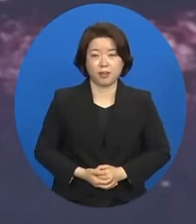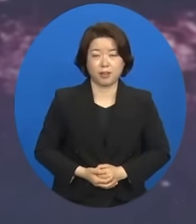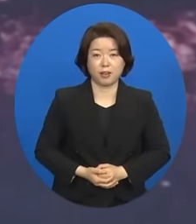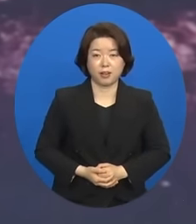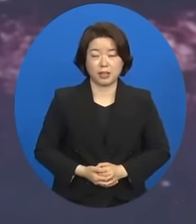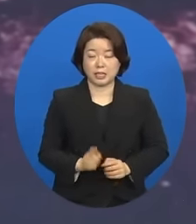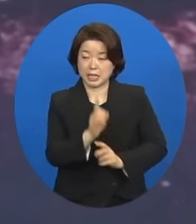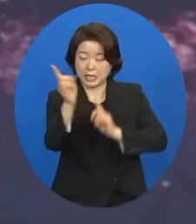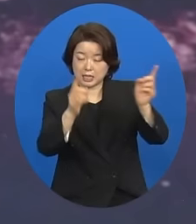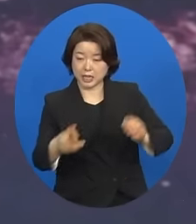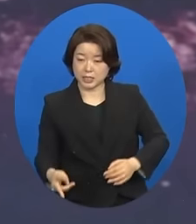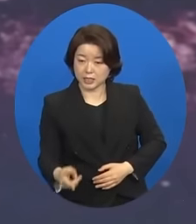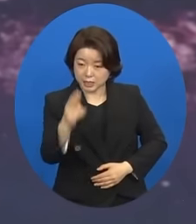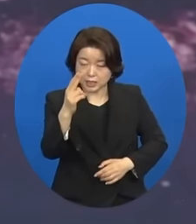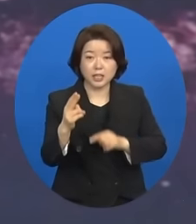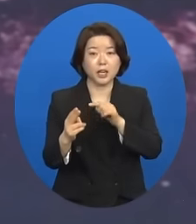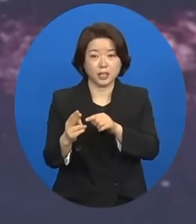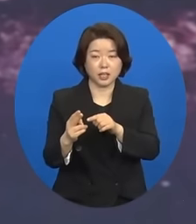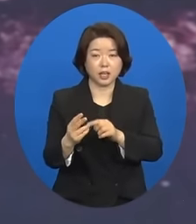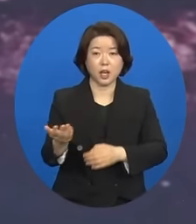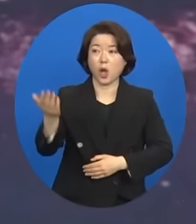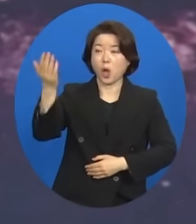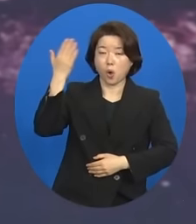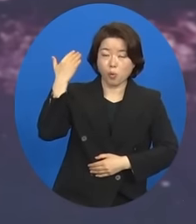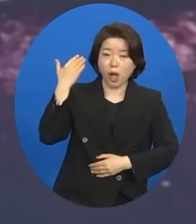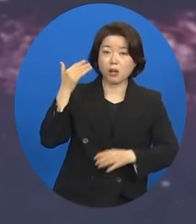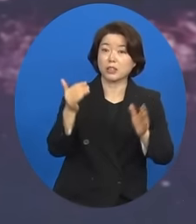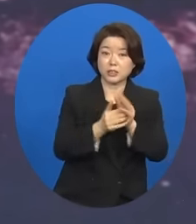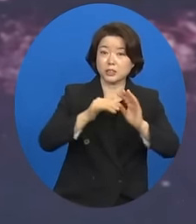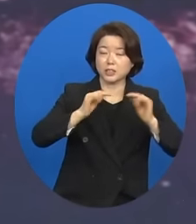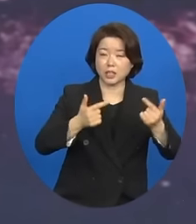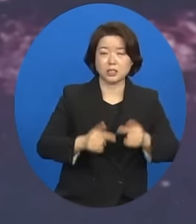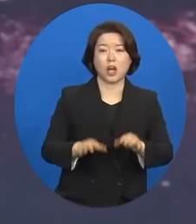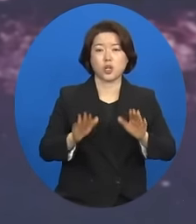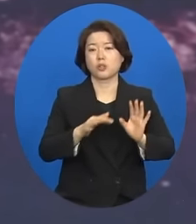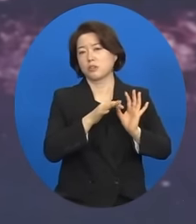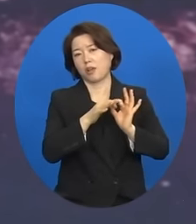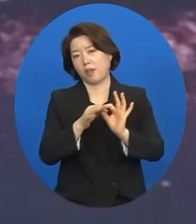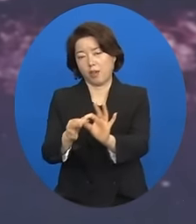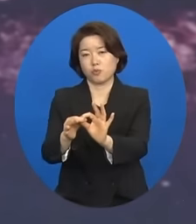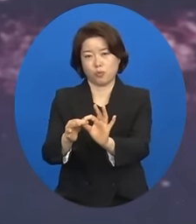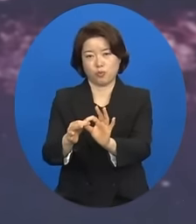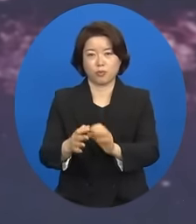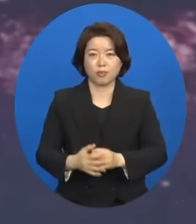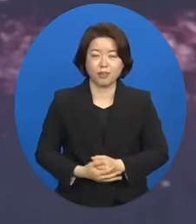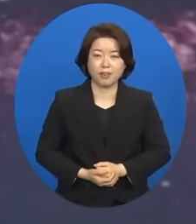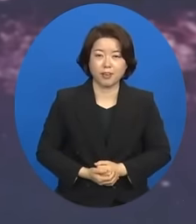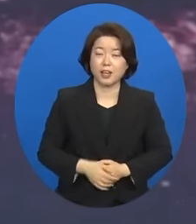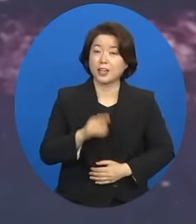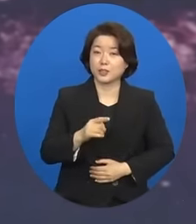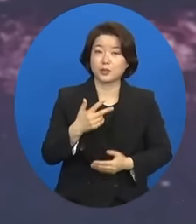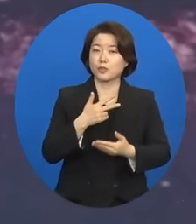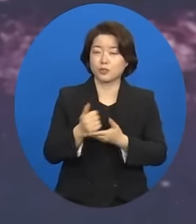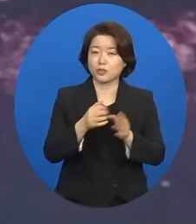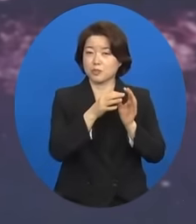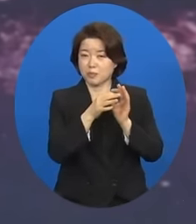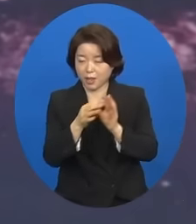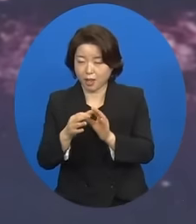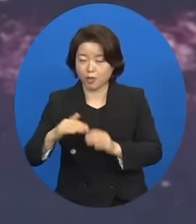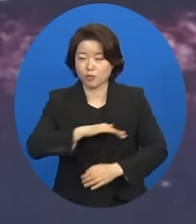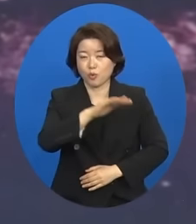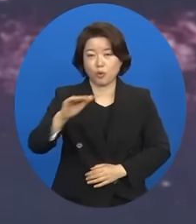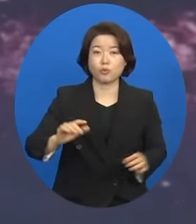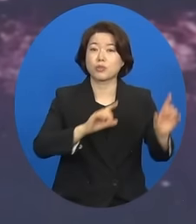가지를 친다는 그것이 과거형이 아니고 현재형으로 돼 있어 그것은 주님은 계속해서 우리의